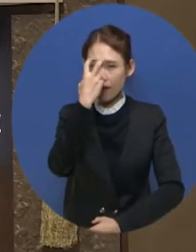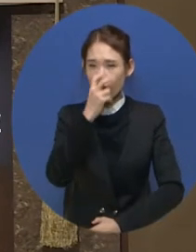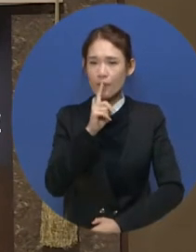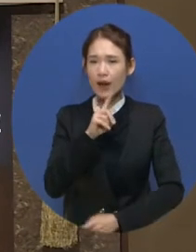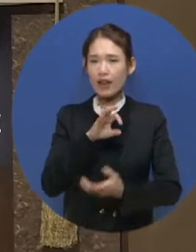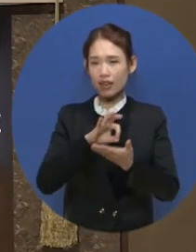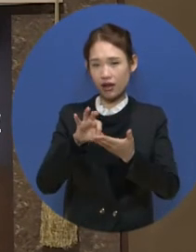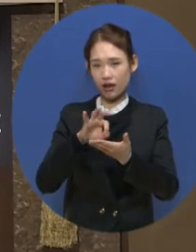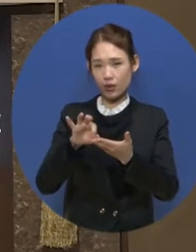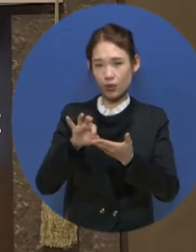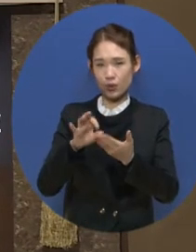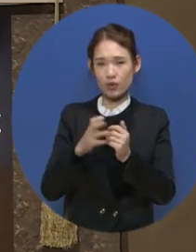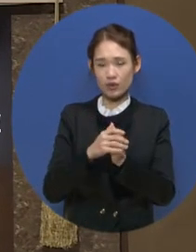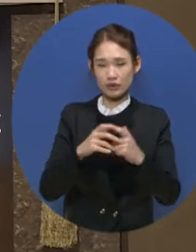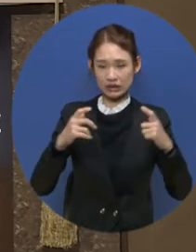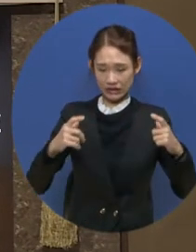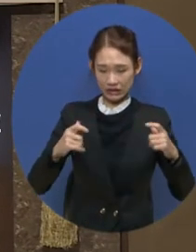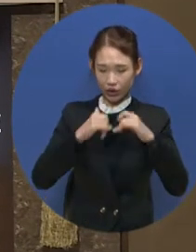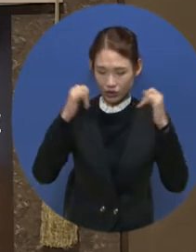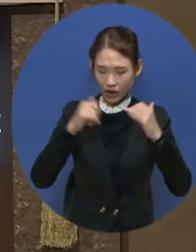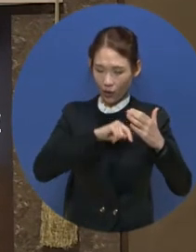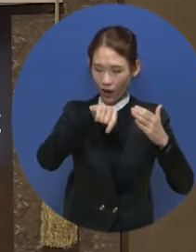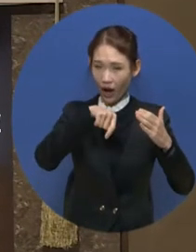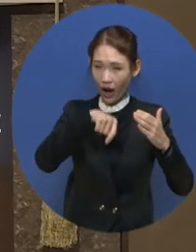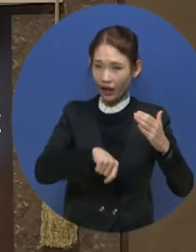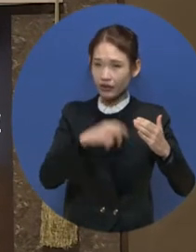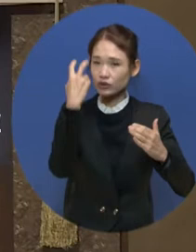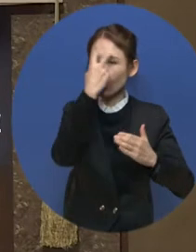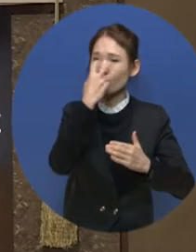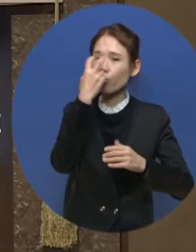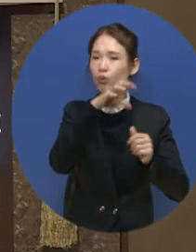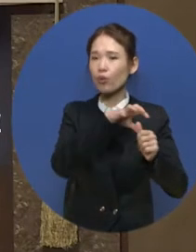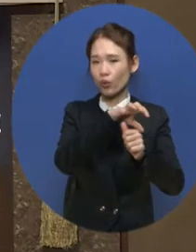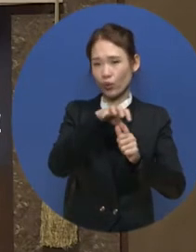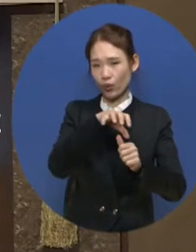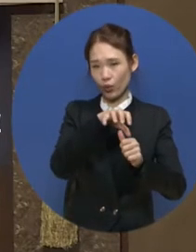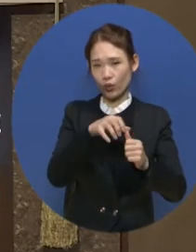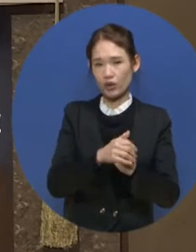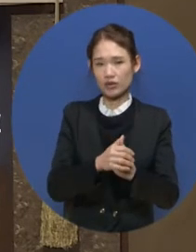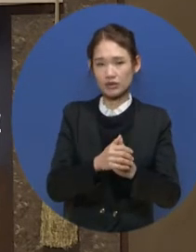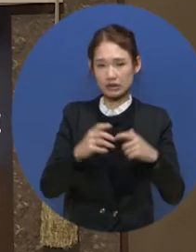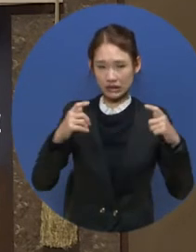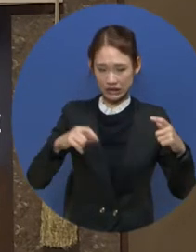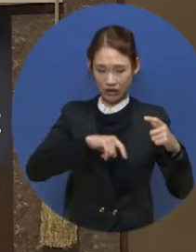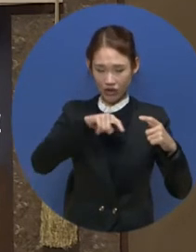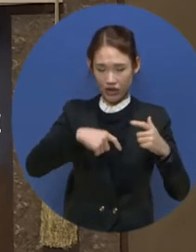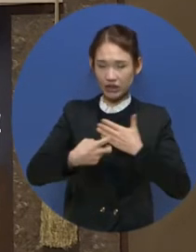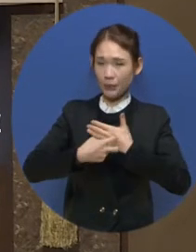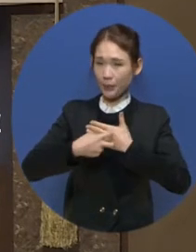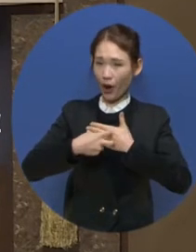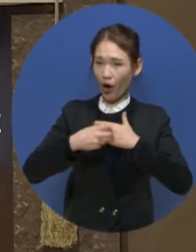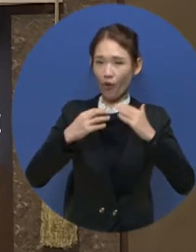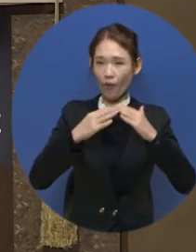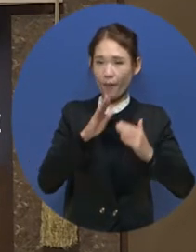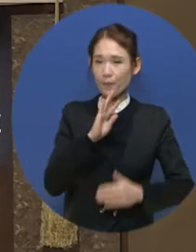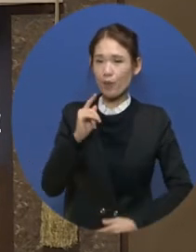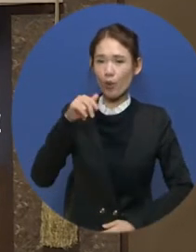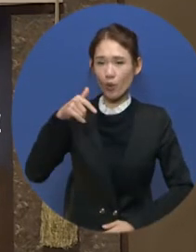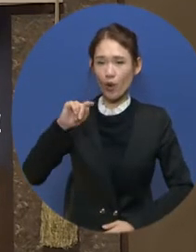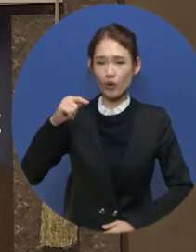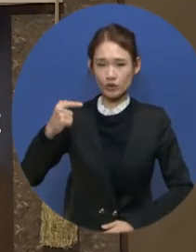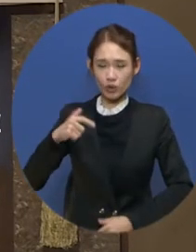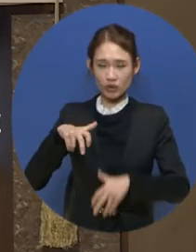지역사회 안에서 이제 보호하자는 이런 건데요 저희가 이제 또 지역에 있는 병원 보건 속도 이렇게